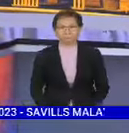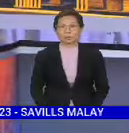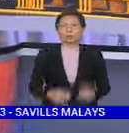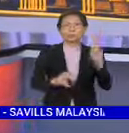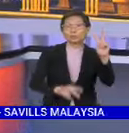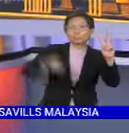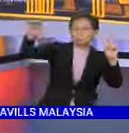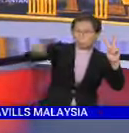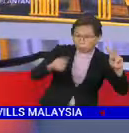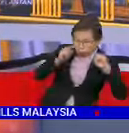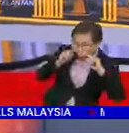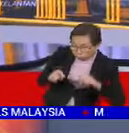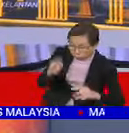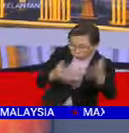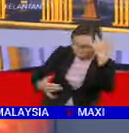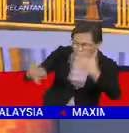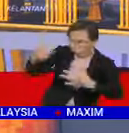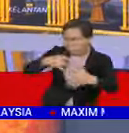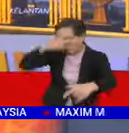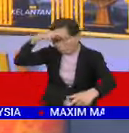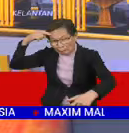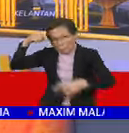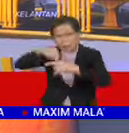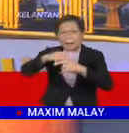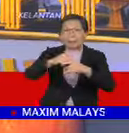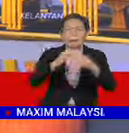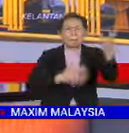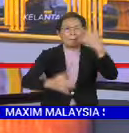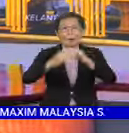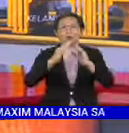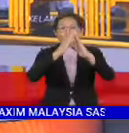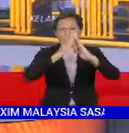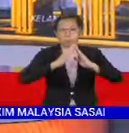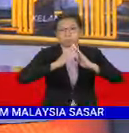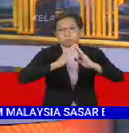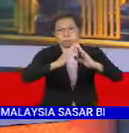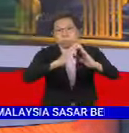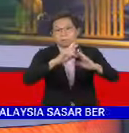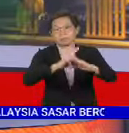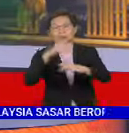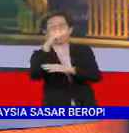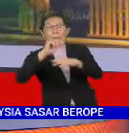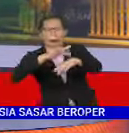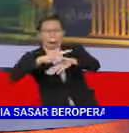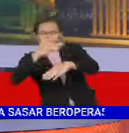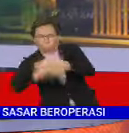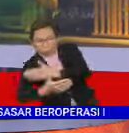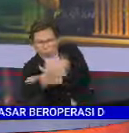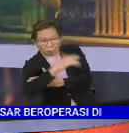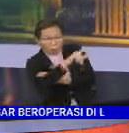ditemukan untung dalam kebakaran di sebuah rumah teres di Kampung Simpang Tiga gomba awal pagi tadi